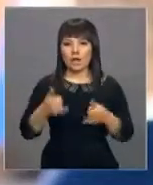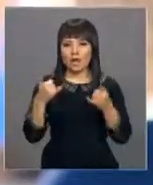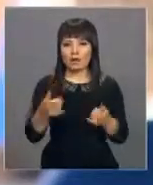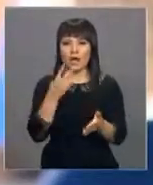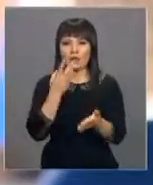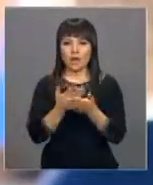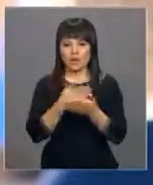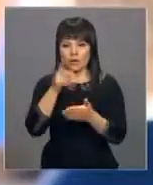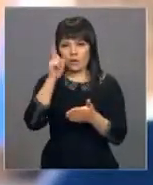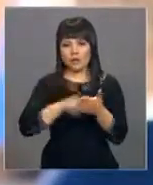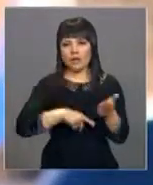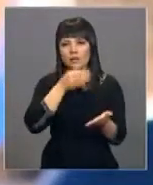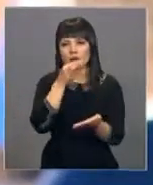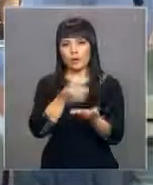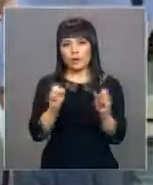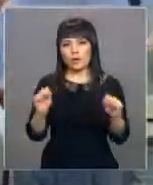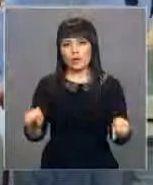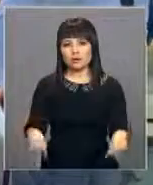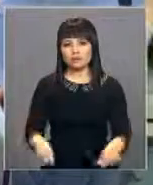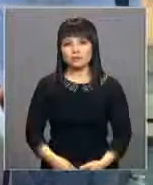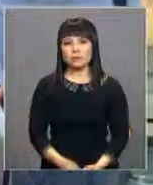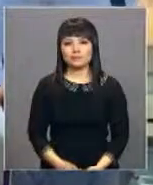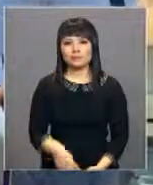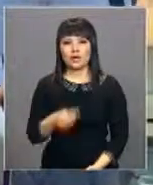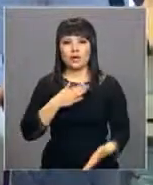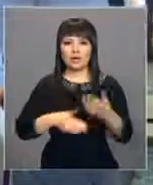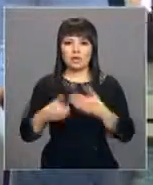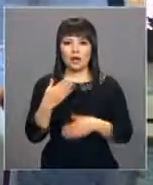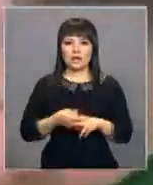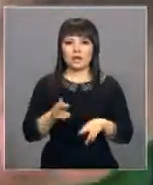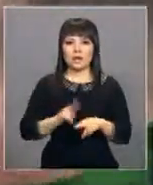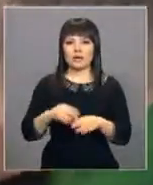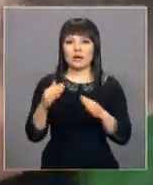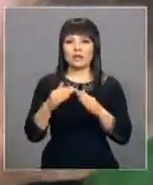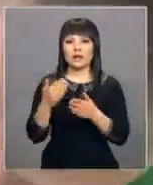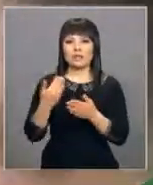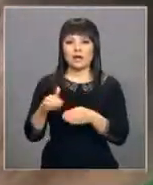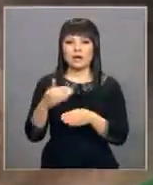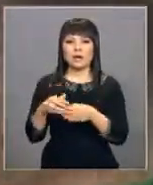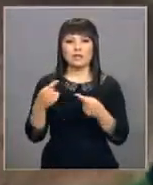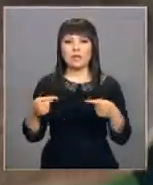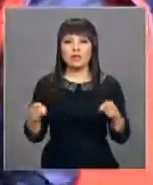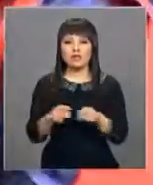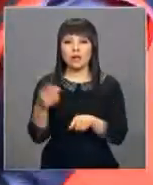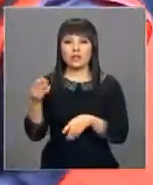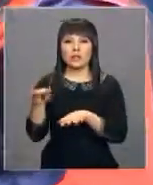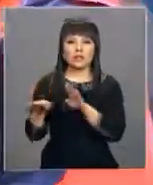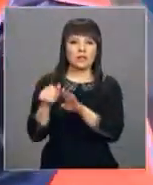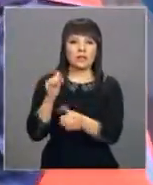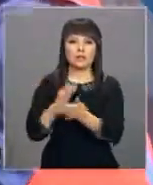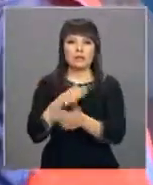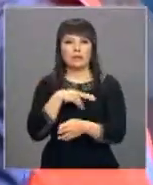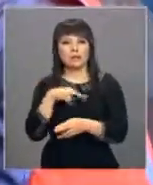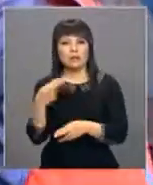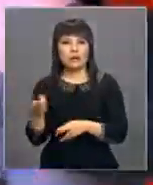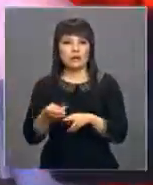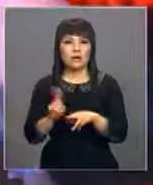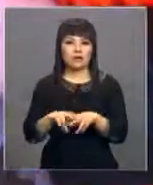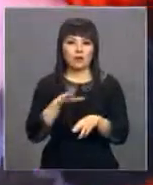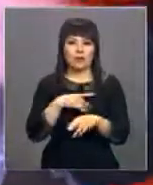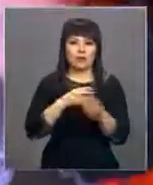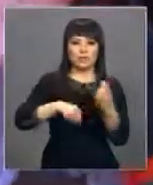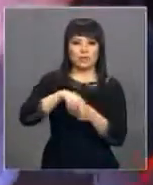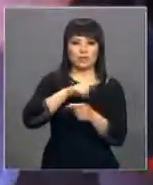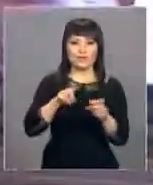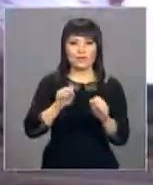отыр деп сеніммен айтуға болады. Көңіл аударатын тұс, берілген несиенің қайтарылуында да іркіліс жоқ. Осыған орай биыл бизнесті